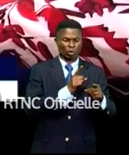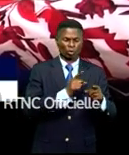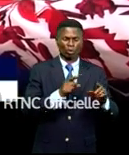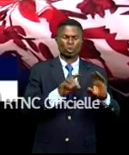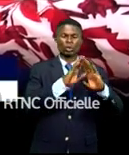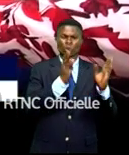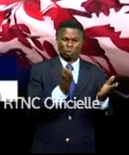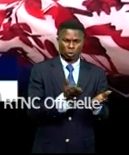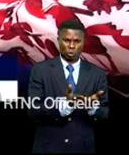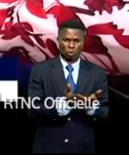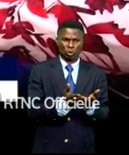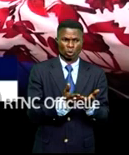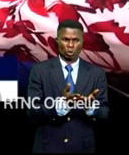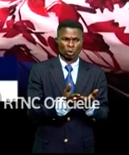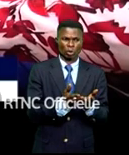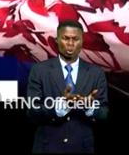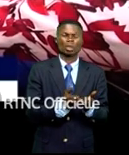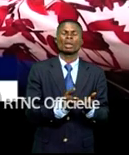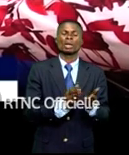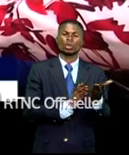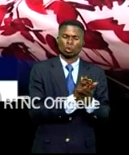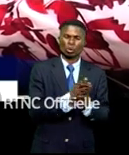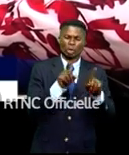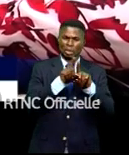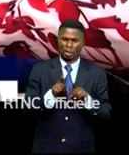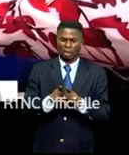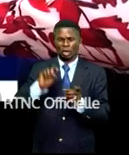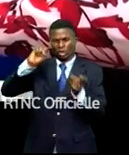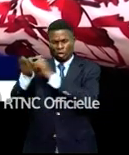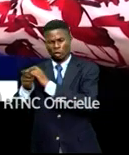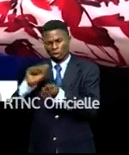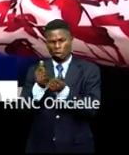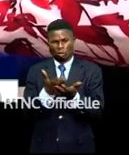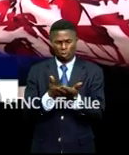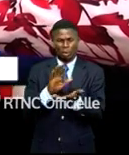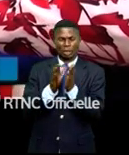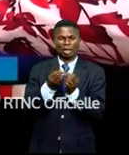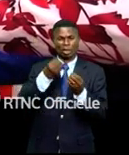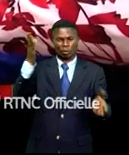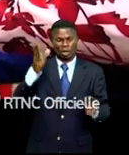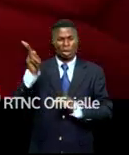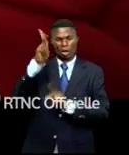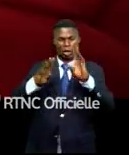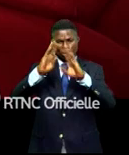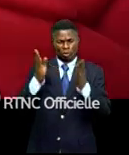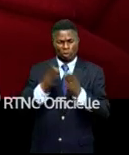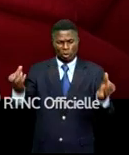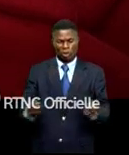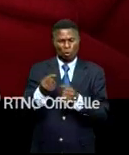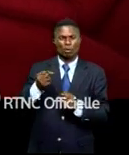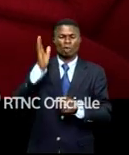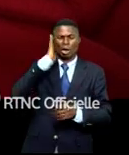tout de manière potentielle, mais il faut transformer tout cela en richesse pour que le peuple puisse trouver le